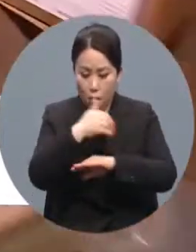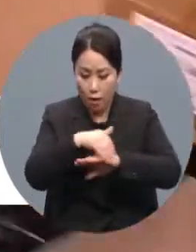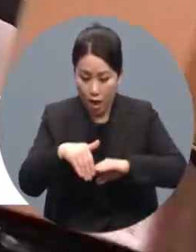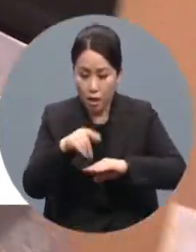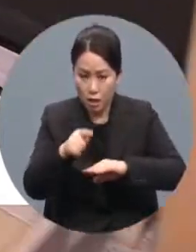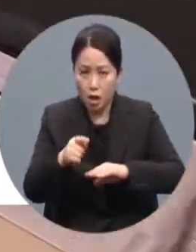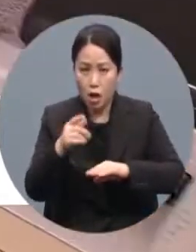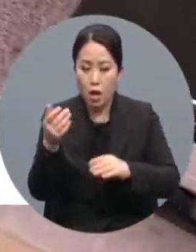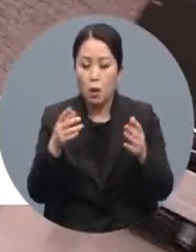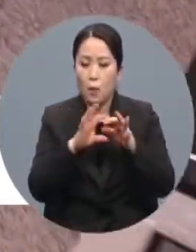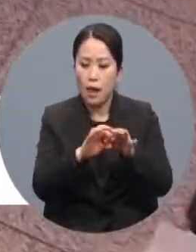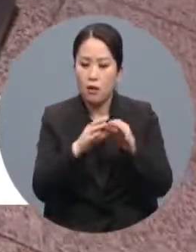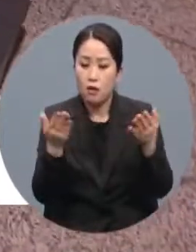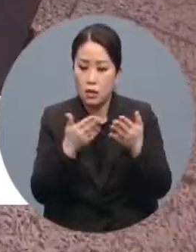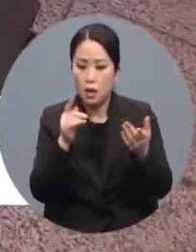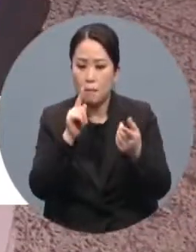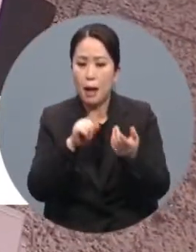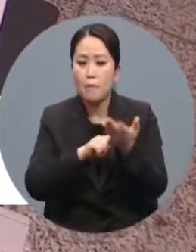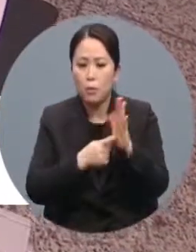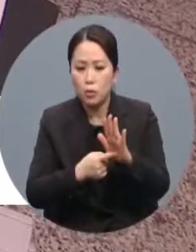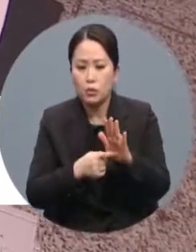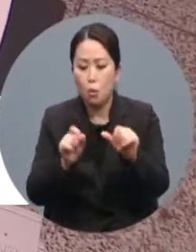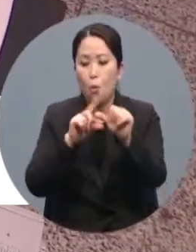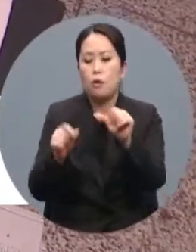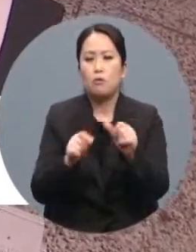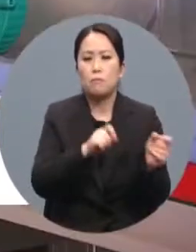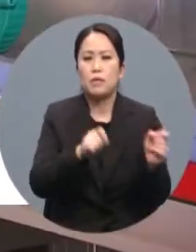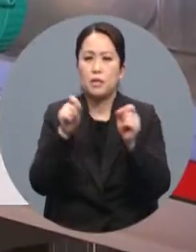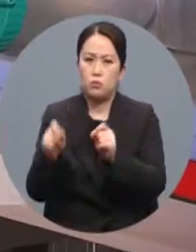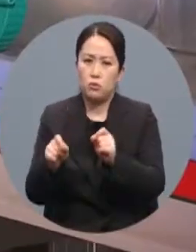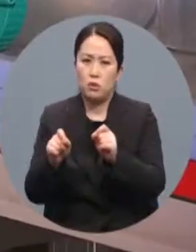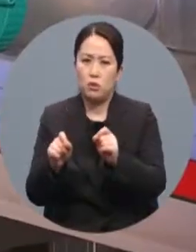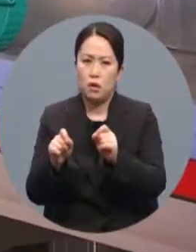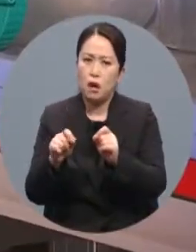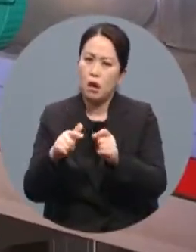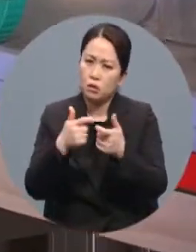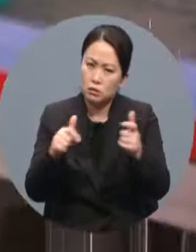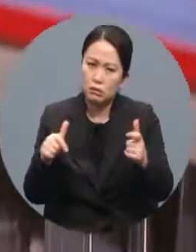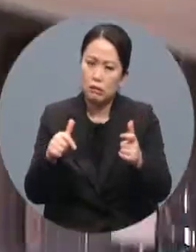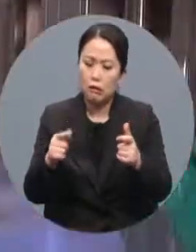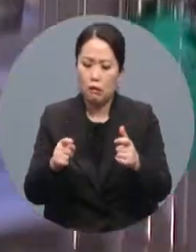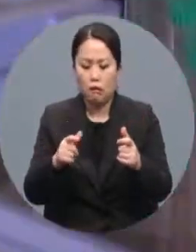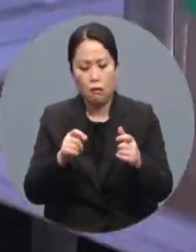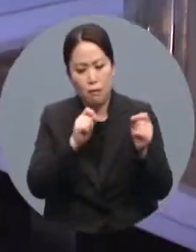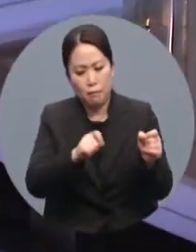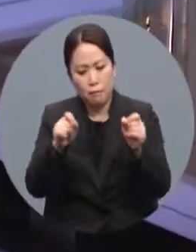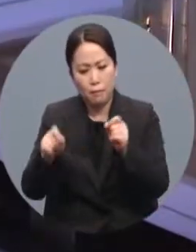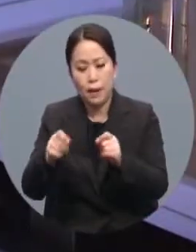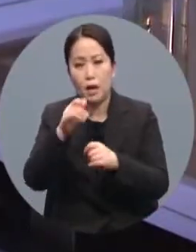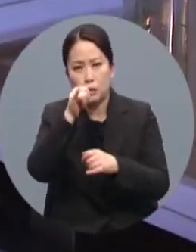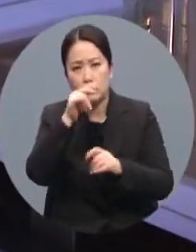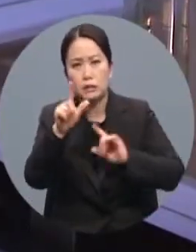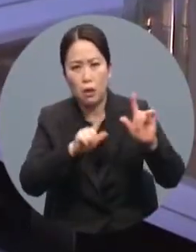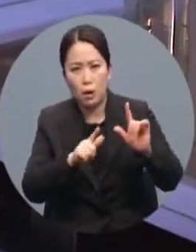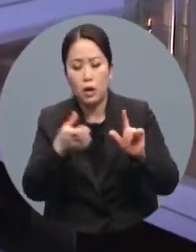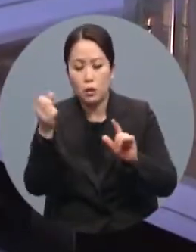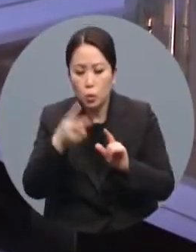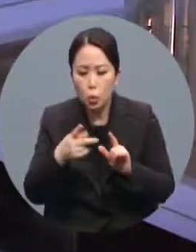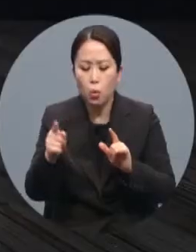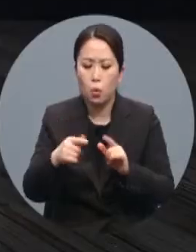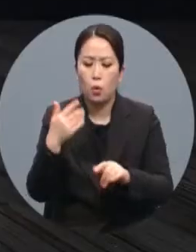다음달로 미루는 등 미온적 태도를 보이고 있는 상황 이런 가운데 침내 병원 공공병원 아가 또 다른 암초 를